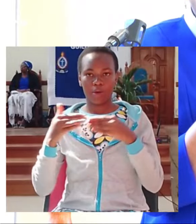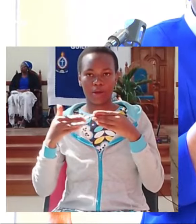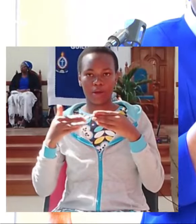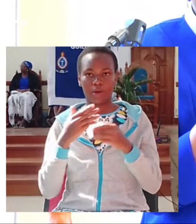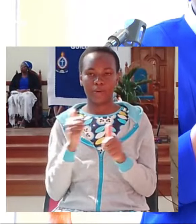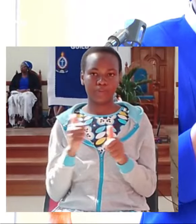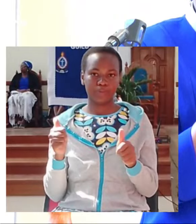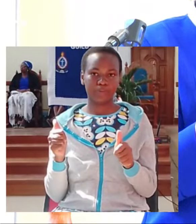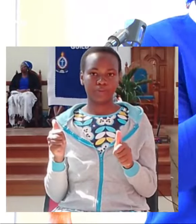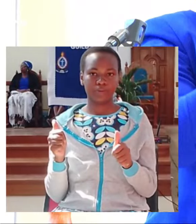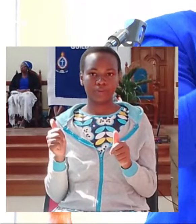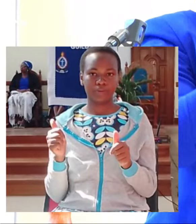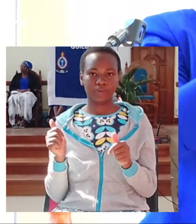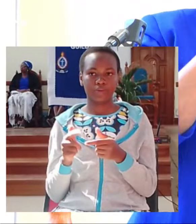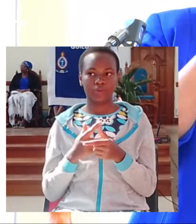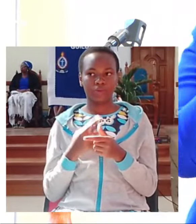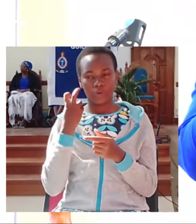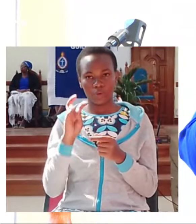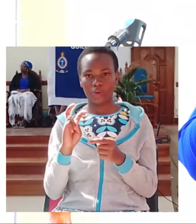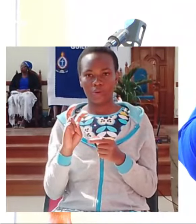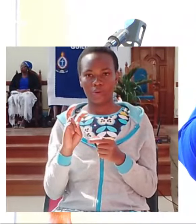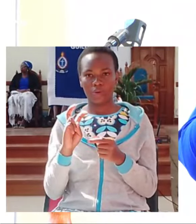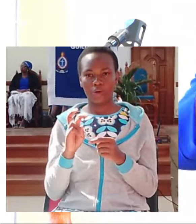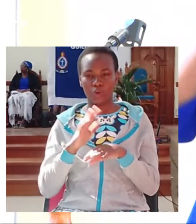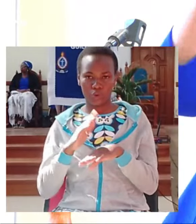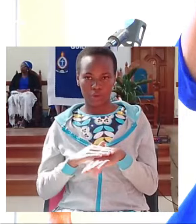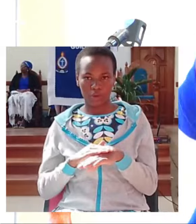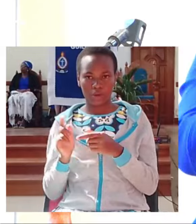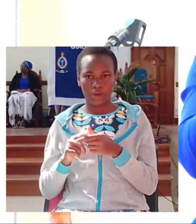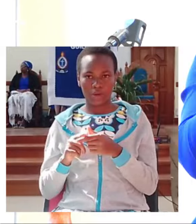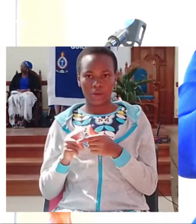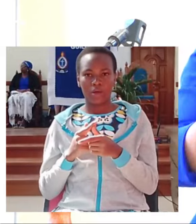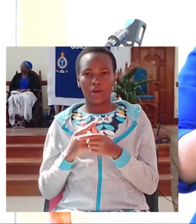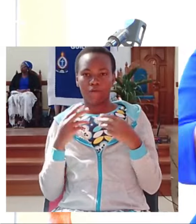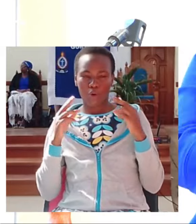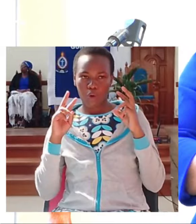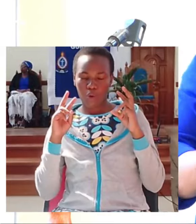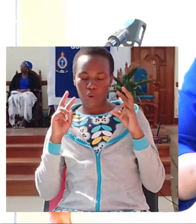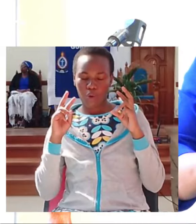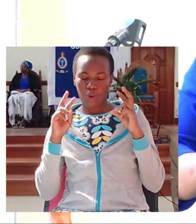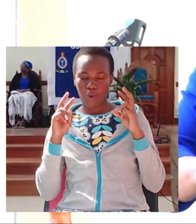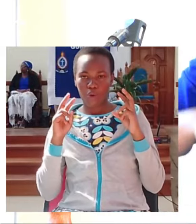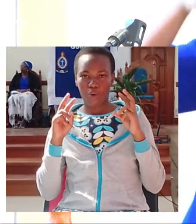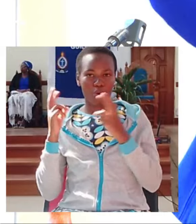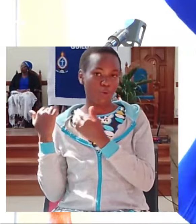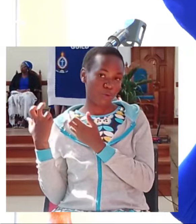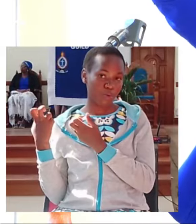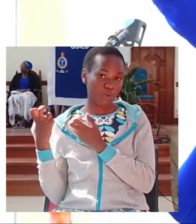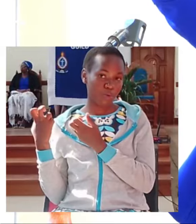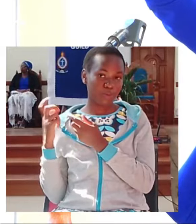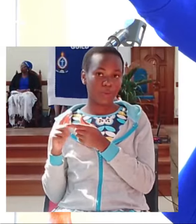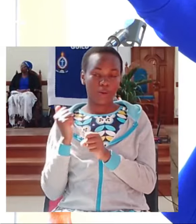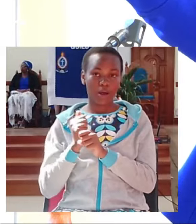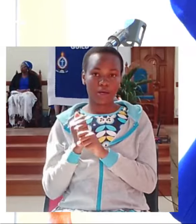nini? You know, si uangalie ile kitu mzuri. At least kuna mahali pengine unaondoka. Wale ambao tunafanya kwa